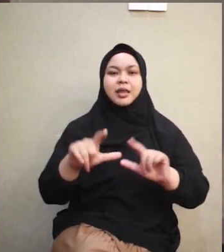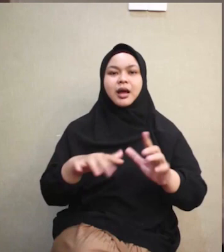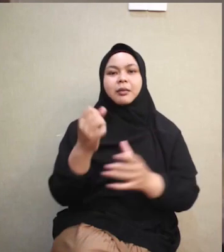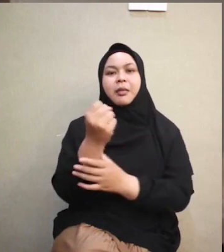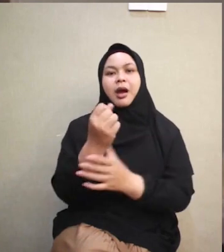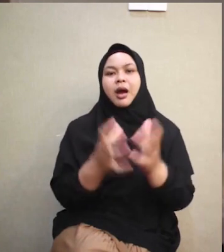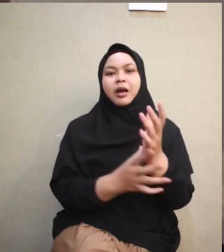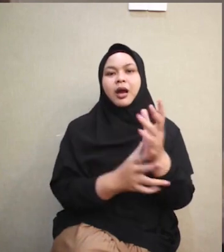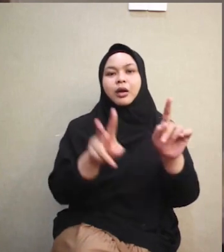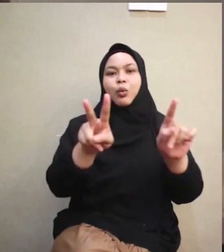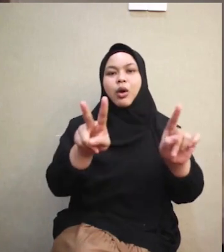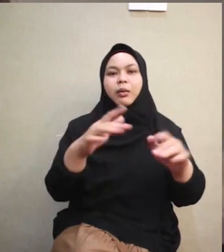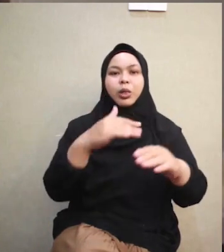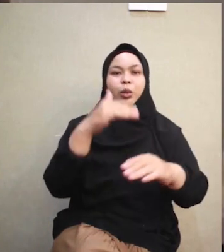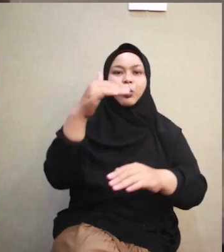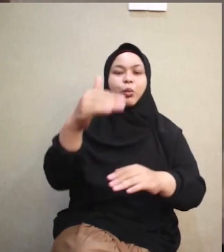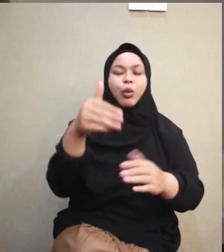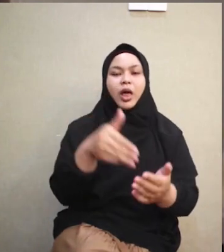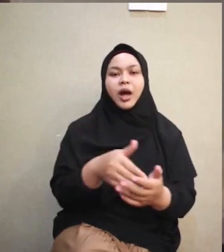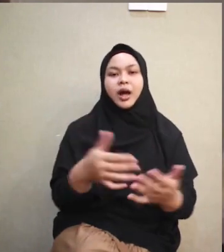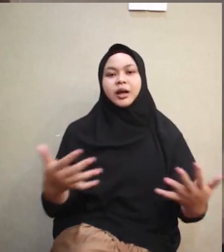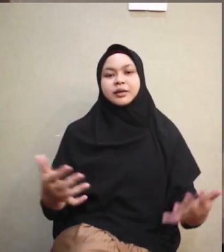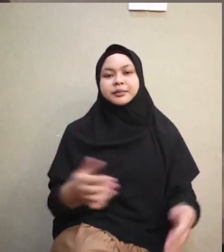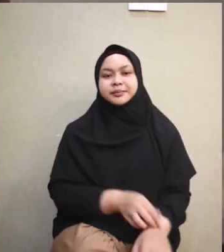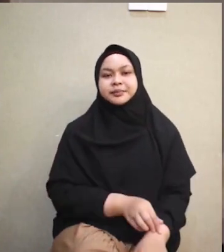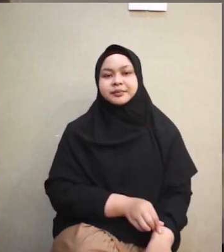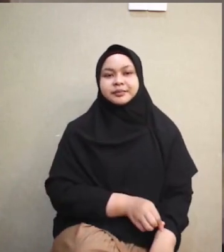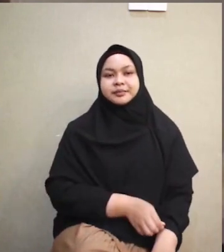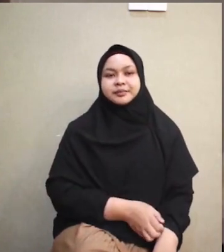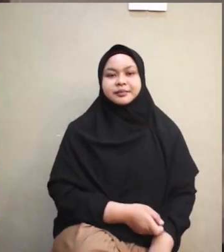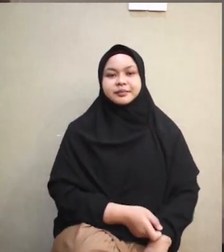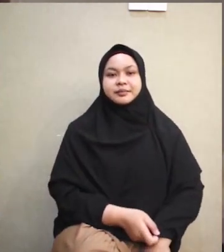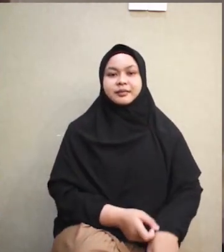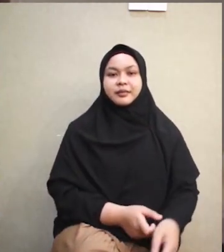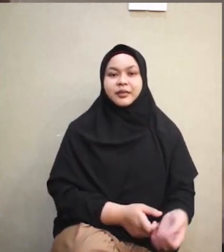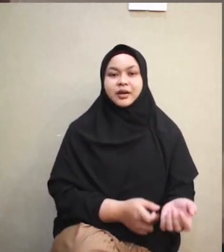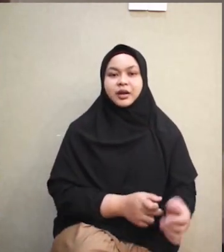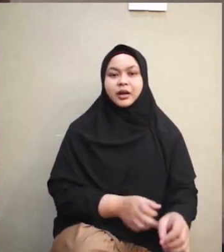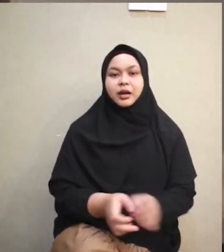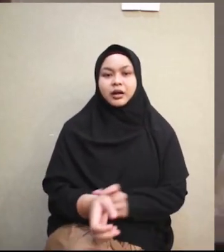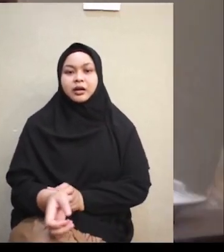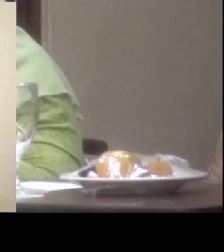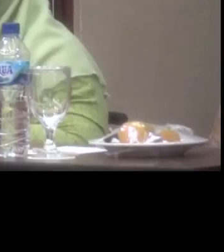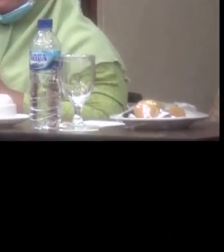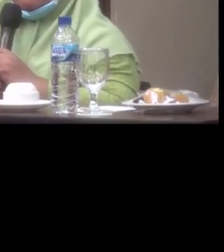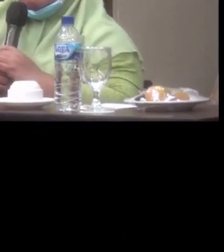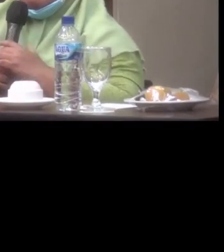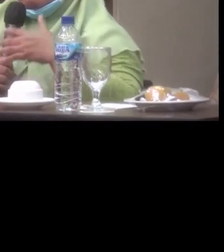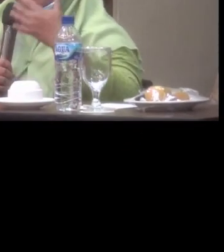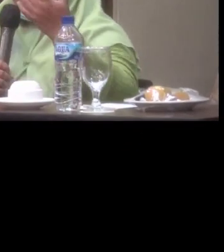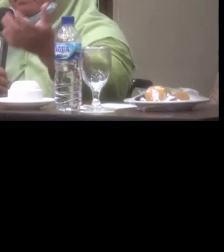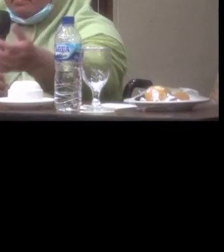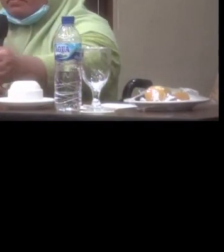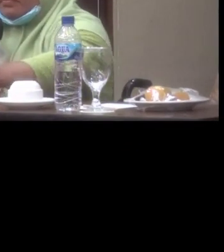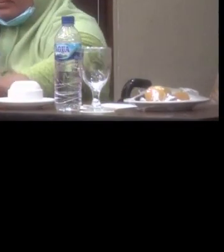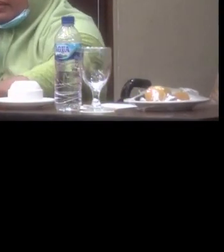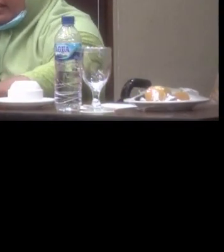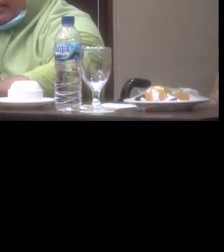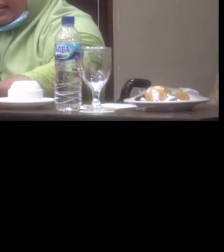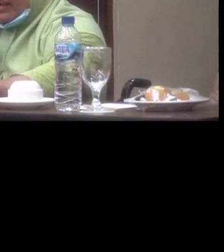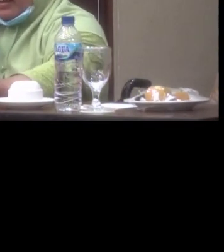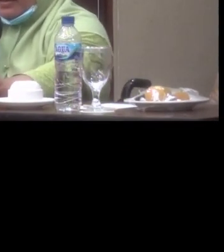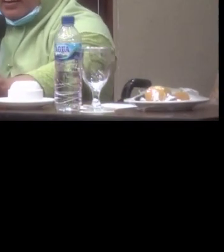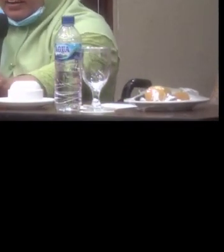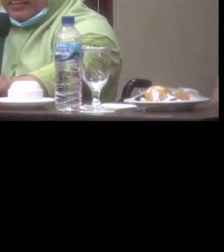tumpuk lagi kayak gitu kematian pendata itu bisa dijelaskan Baik Bung misalkan dalam konteks jual beli atau